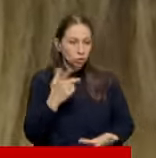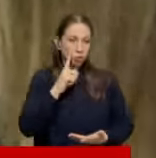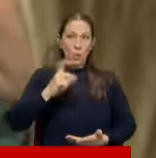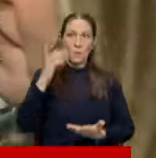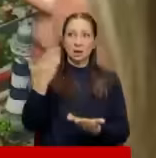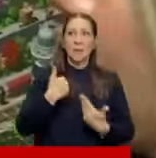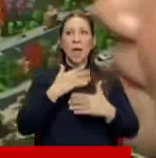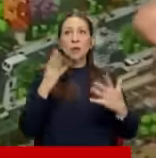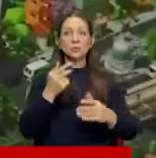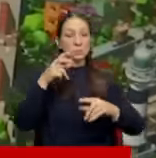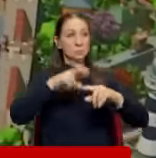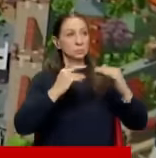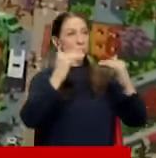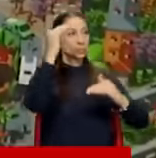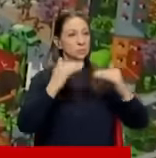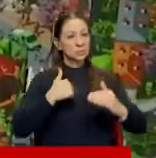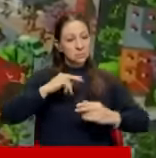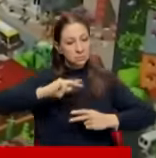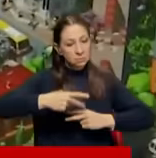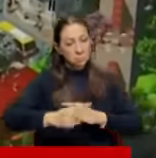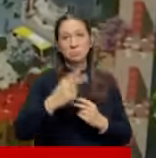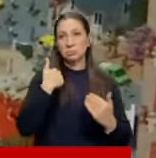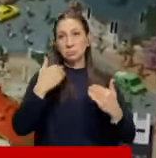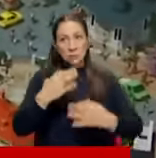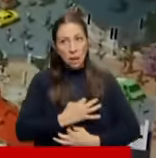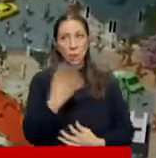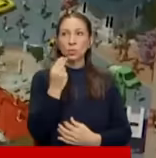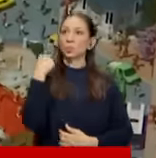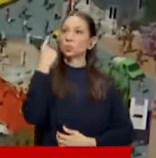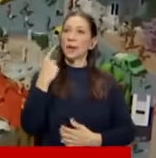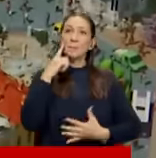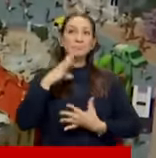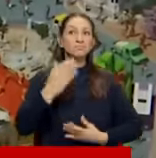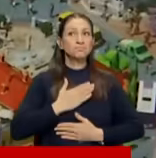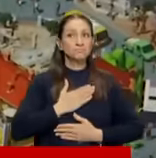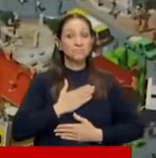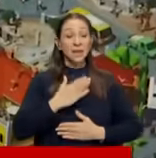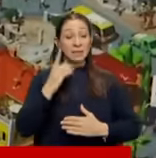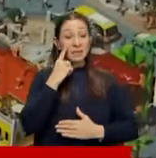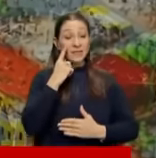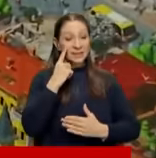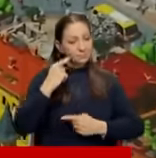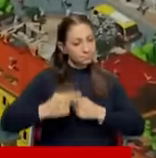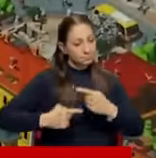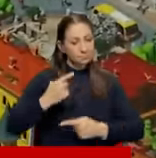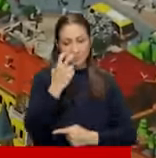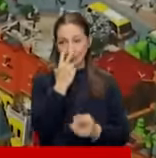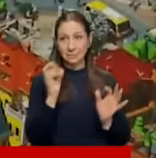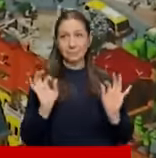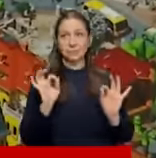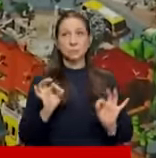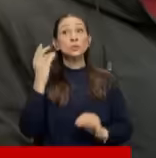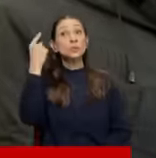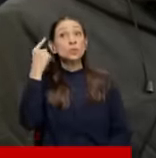ben hani her türlü makamın zaten Eee makamdan kaynaklı saygı duyulması gerektiğini düşünen bir insanım devlet adabına da özen gösterilmesi